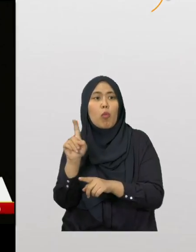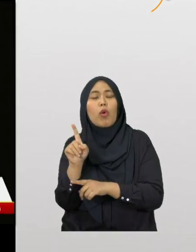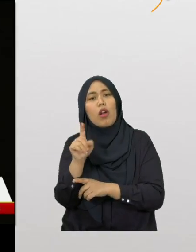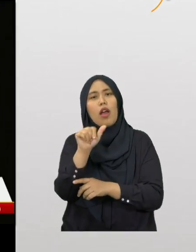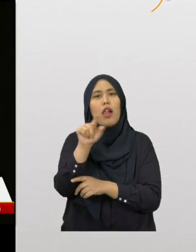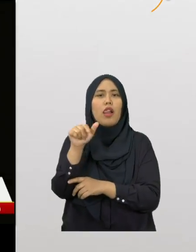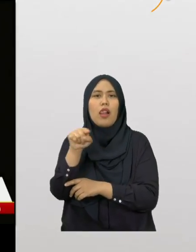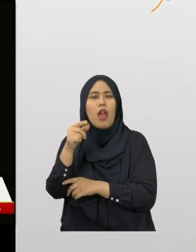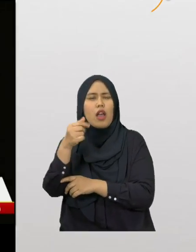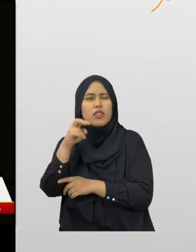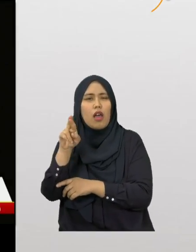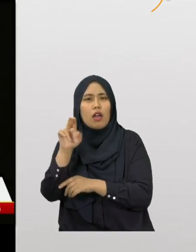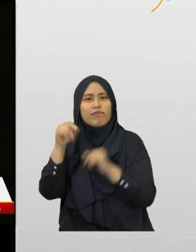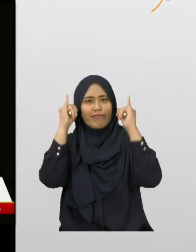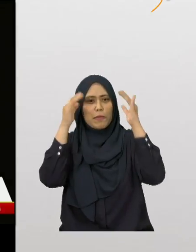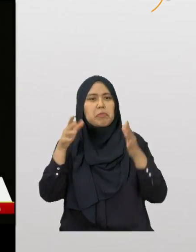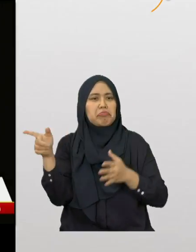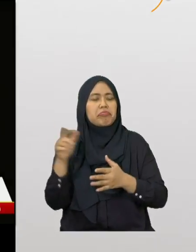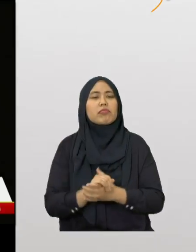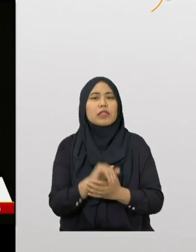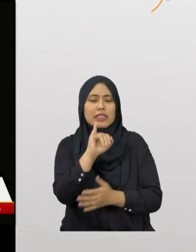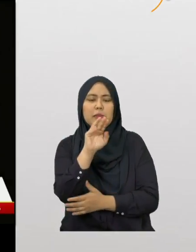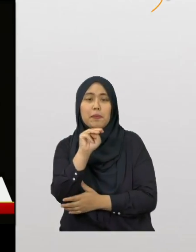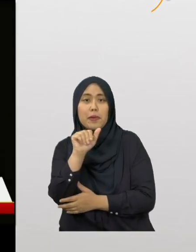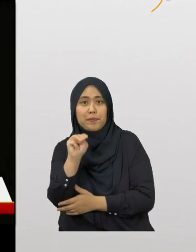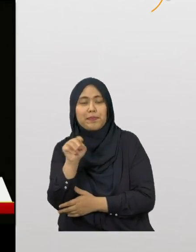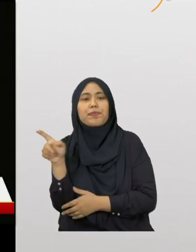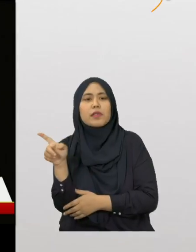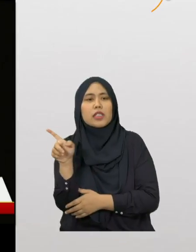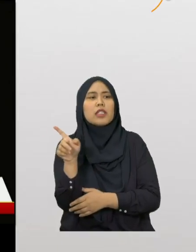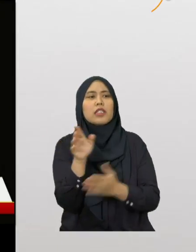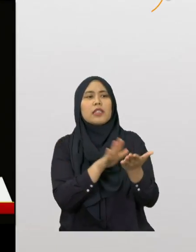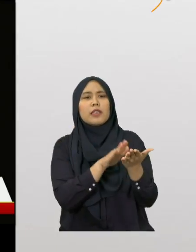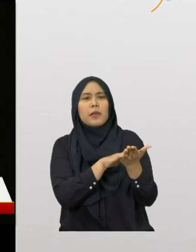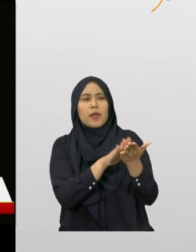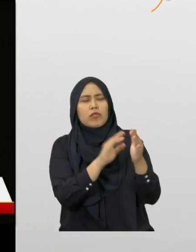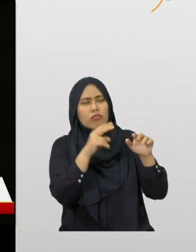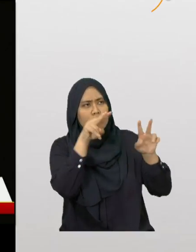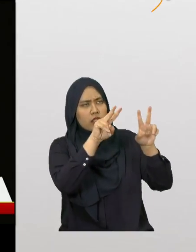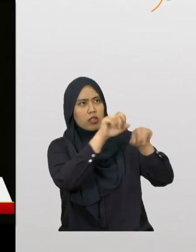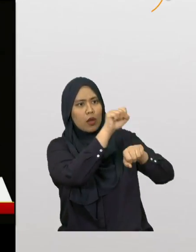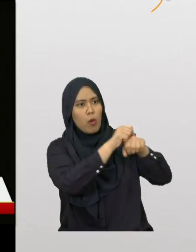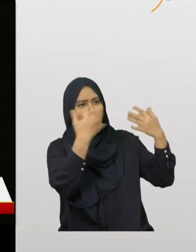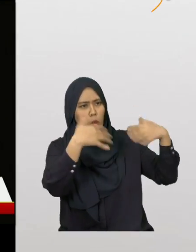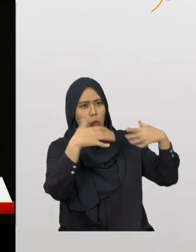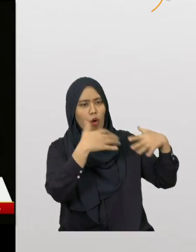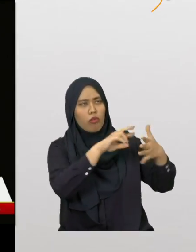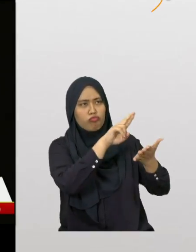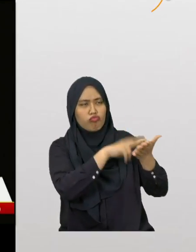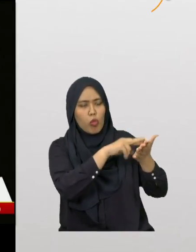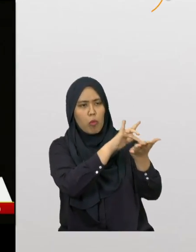Beliau memuji Singapura sebagai negara contoh di mana penganut Islam boleh mengamalkan agama mereka